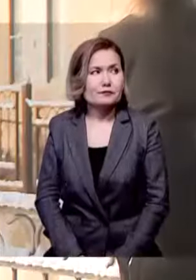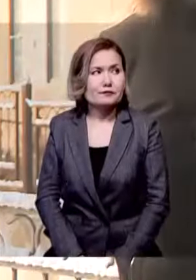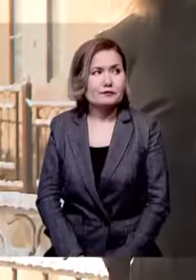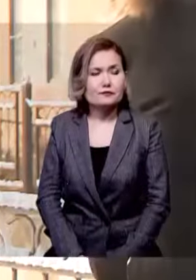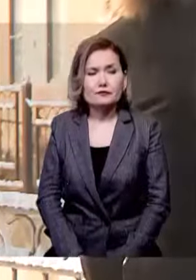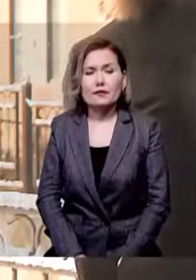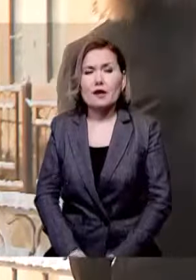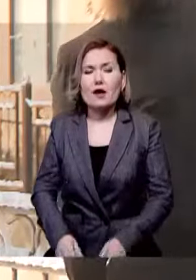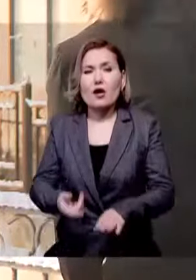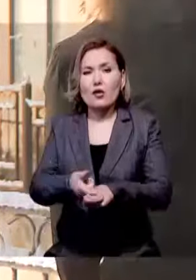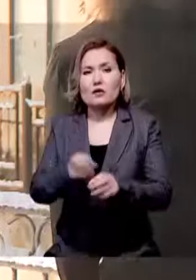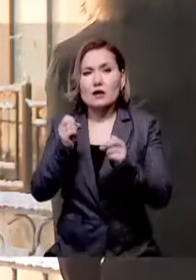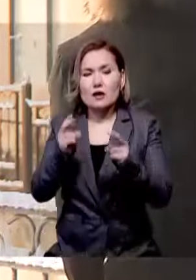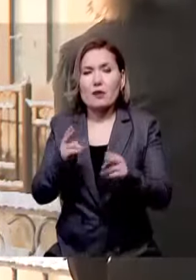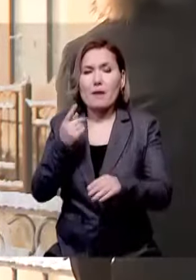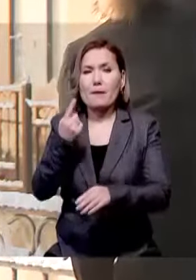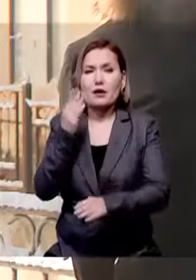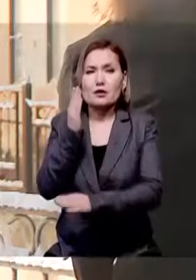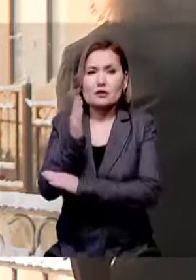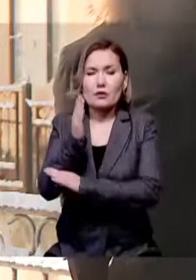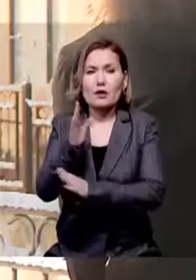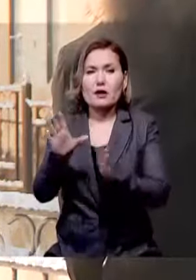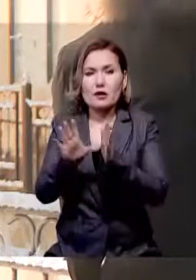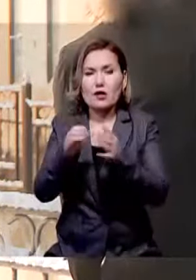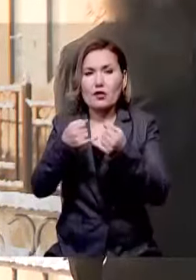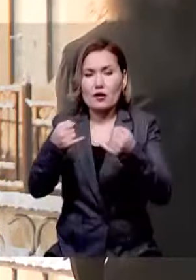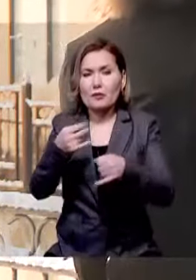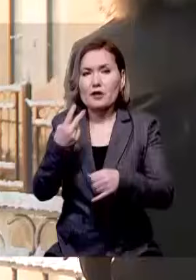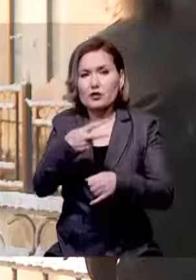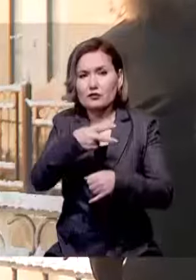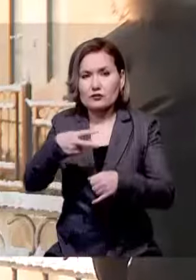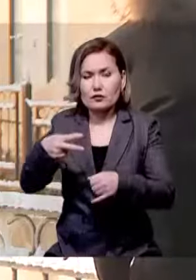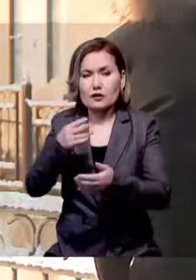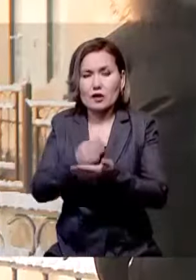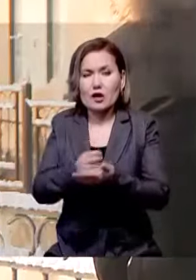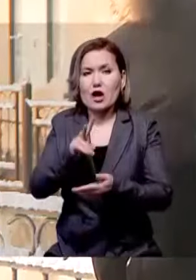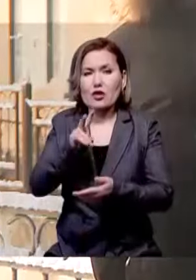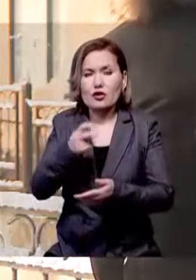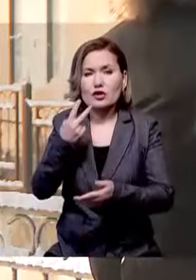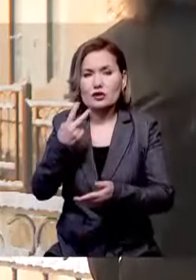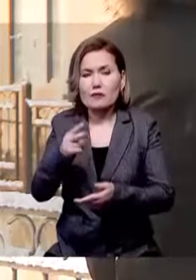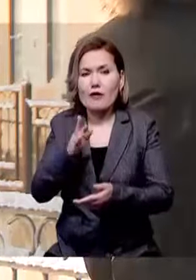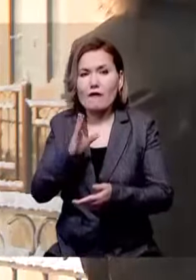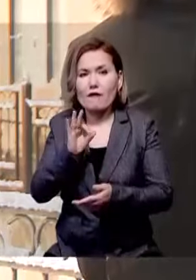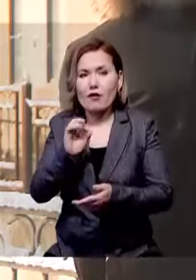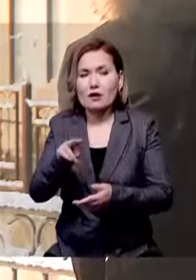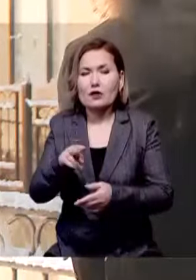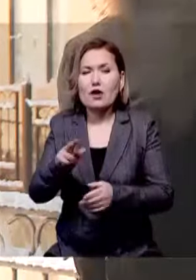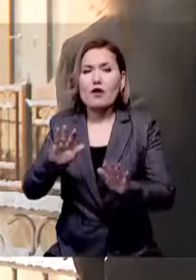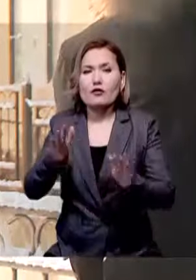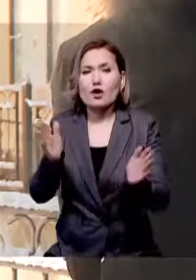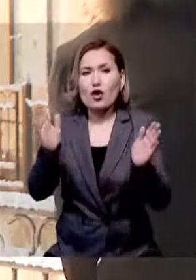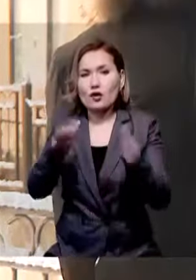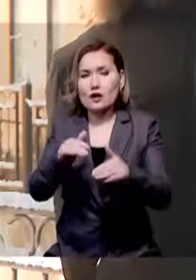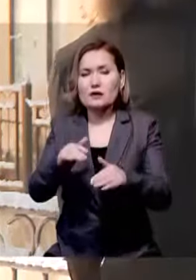бәрі өте қауіпті. Қара, бір столбының үстінен бір проводтың үстіне екінші провод жүріп жатыр. 220 вольт, но класса, мына жерде кішкентай балалар